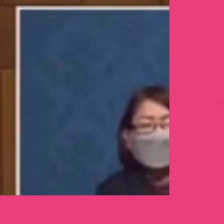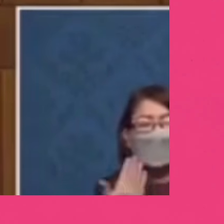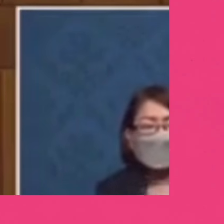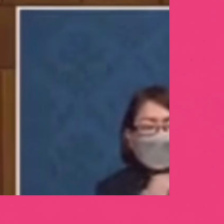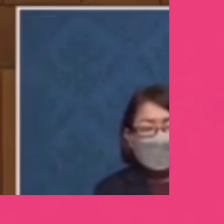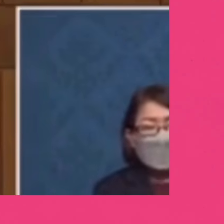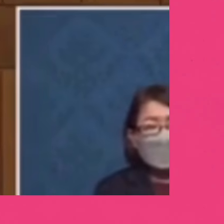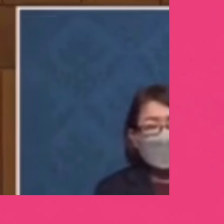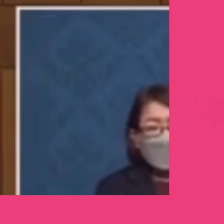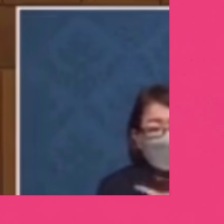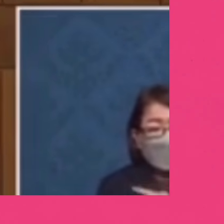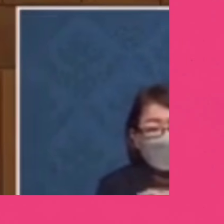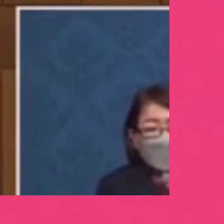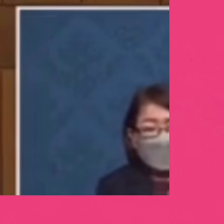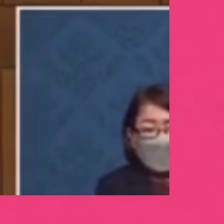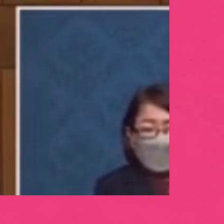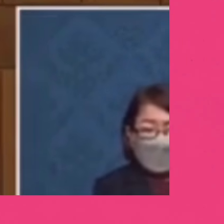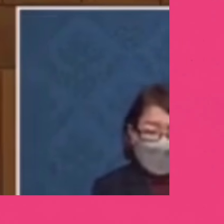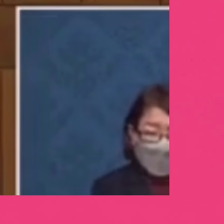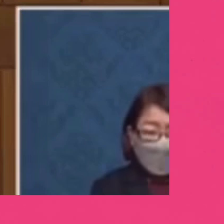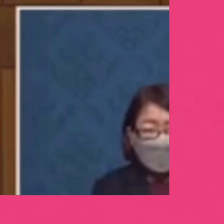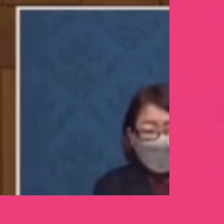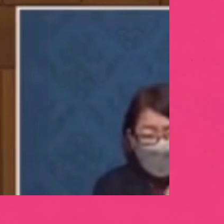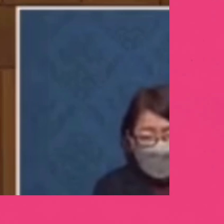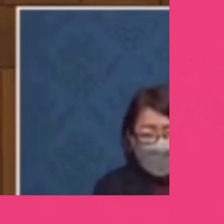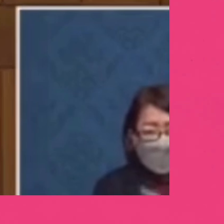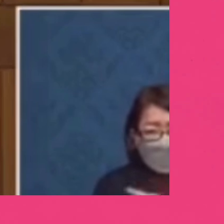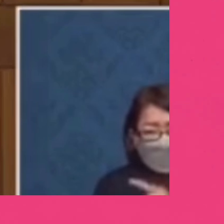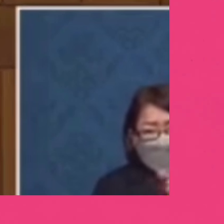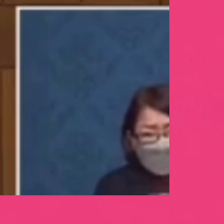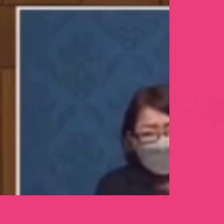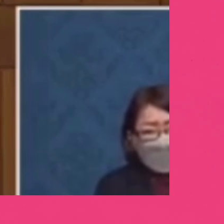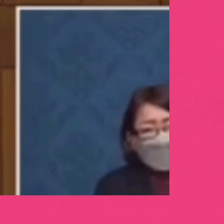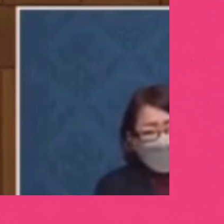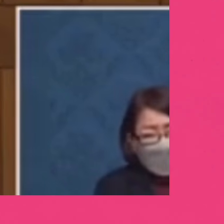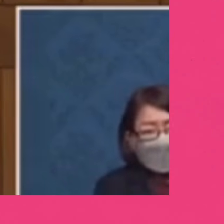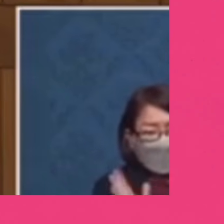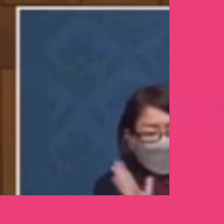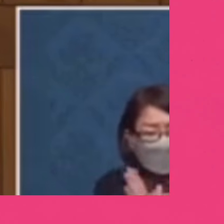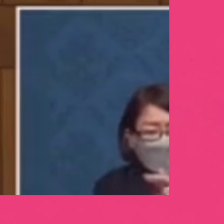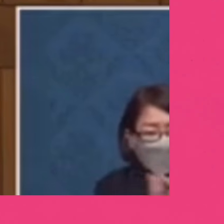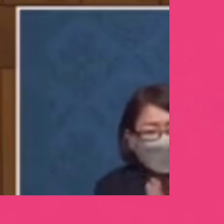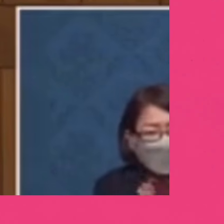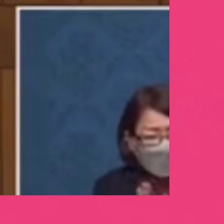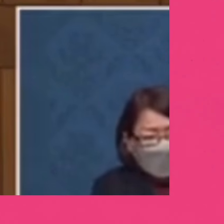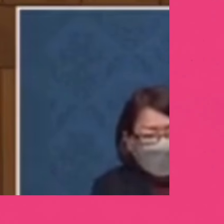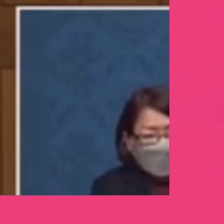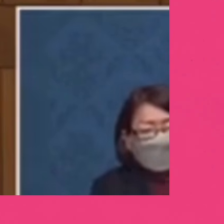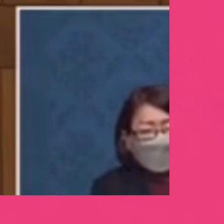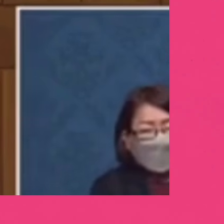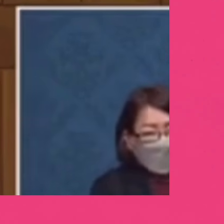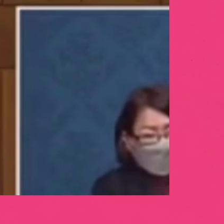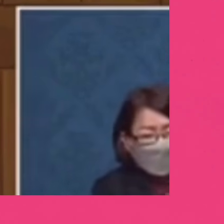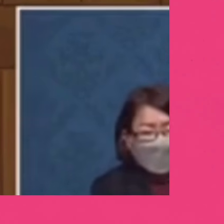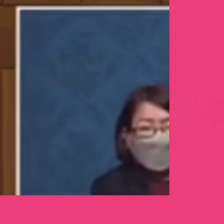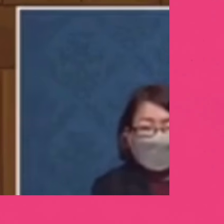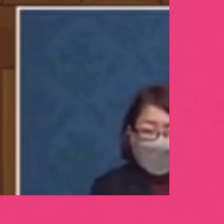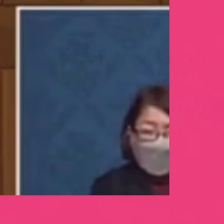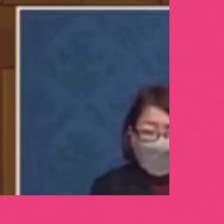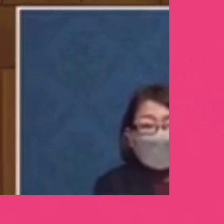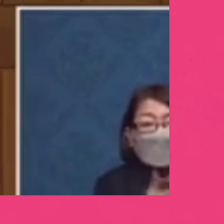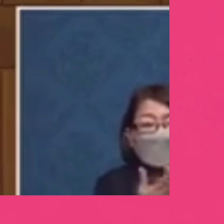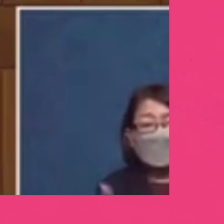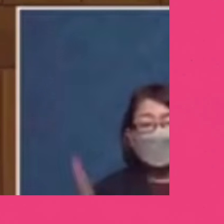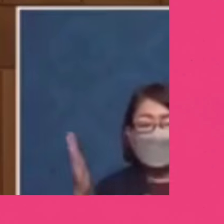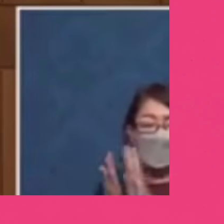าที่การเป็นทหารเนี่ยระบุไว้รัฐธรรมนูญอยู่แล้วชายไทยทุกคนต้องเป็นทหารมันยากแค่ไหนครับการเป็นทหารเพื่อรับใช้ชาติเนี่ยแล้วเอ